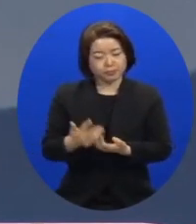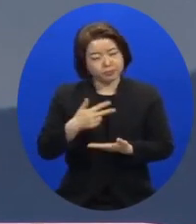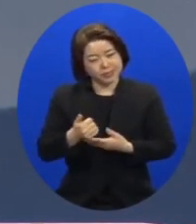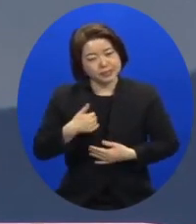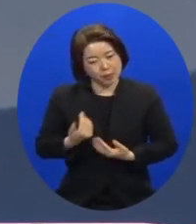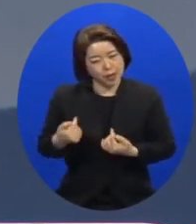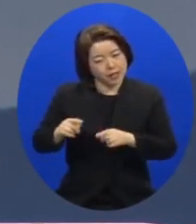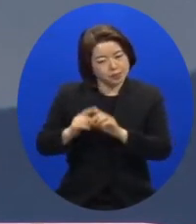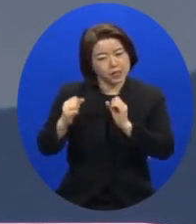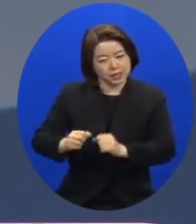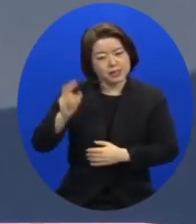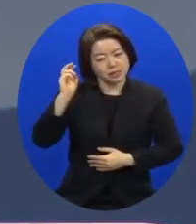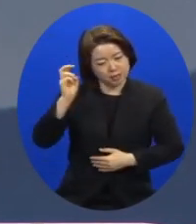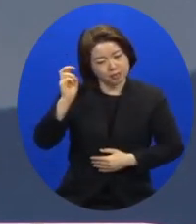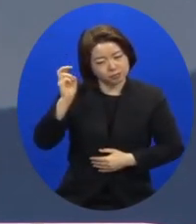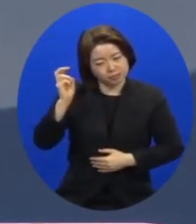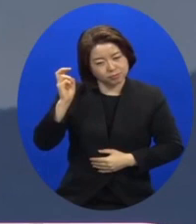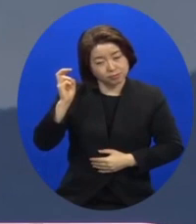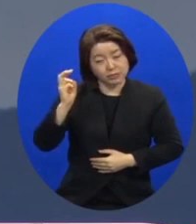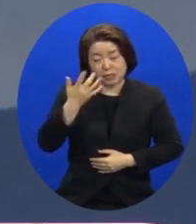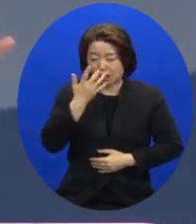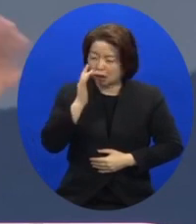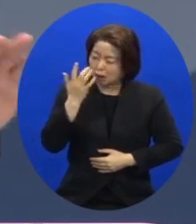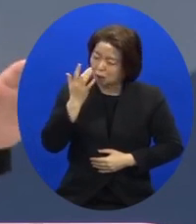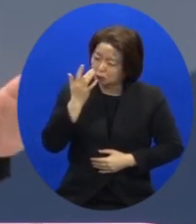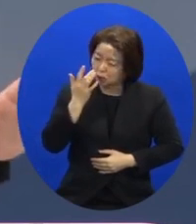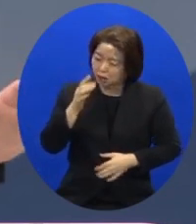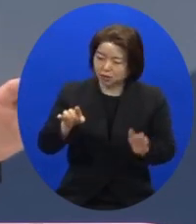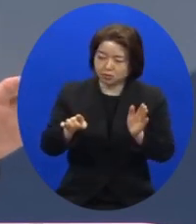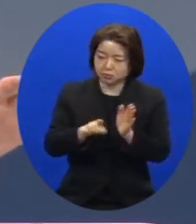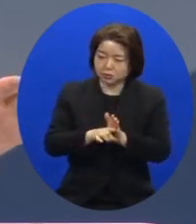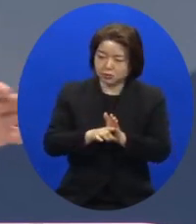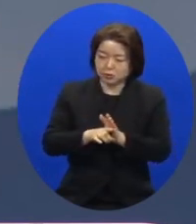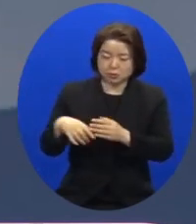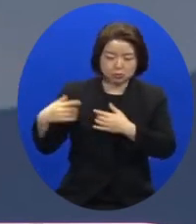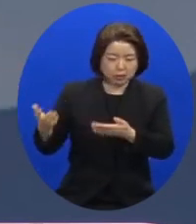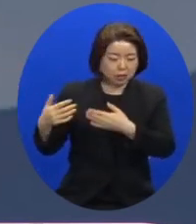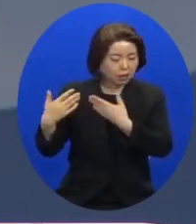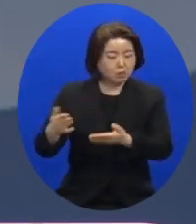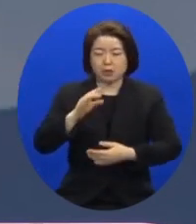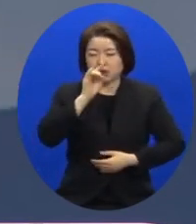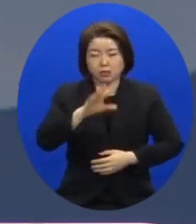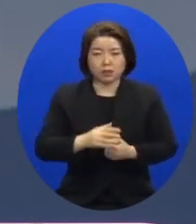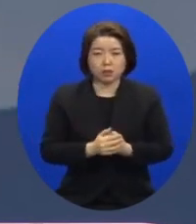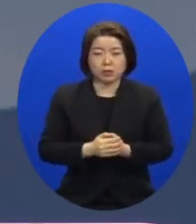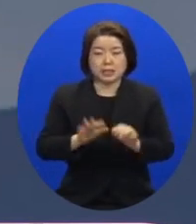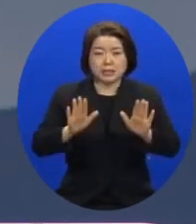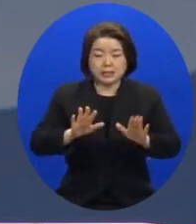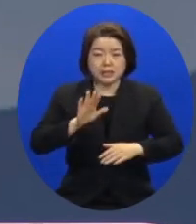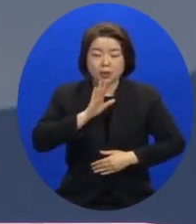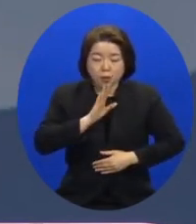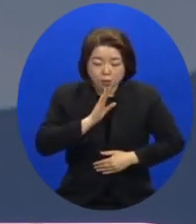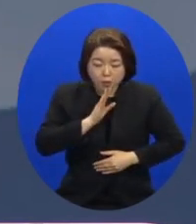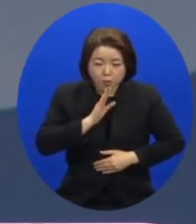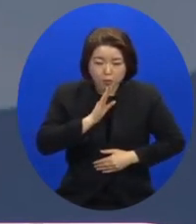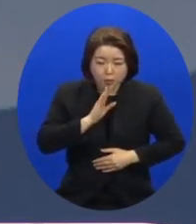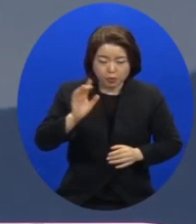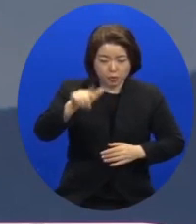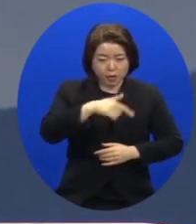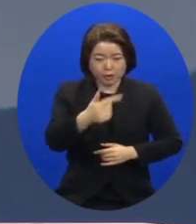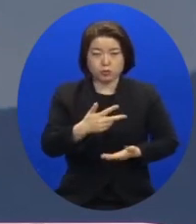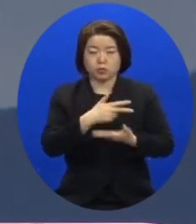계시겠지 이런 식으로 그냥 믿고 넘어가면 안됩니다 진짜 올 하루도 주님과 동행